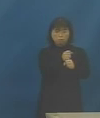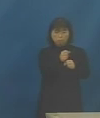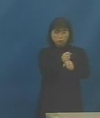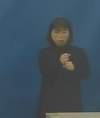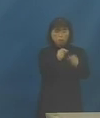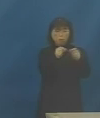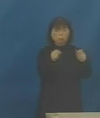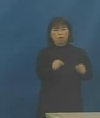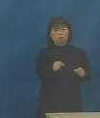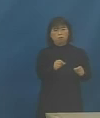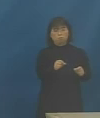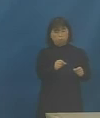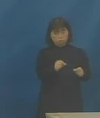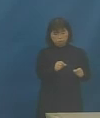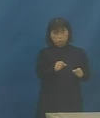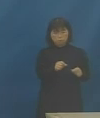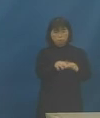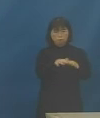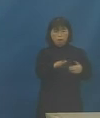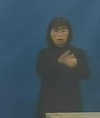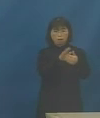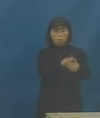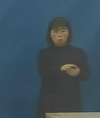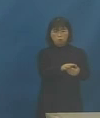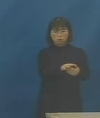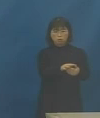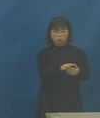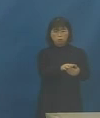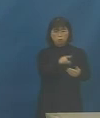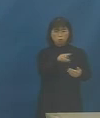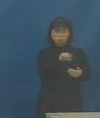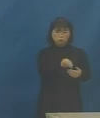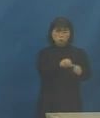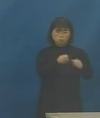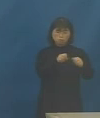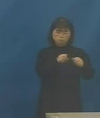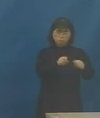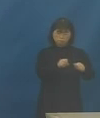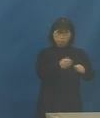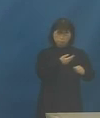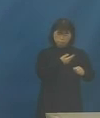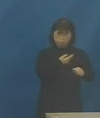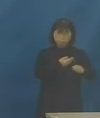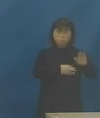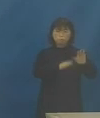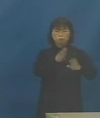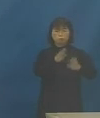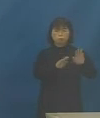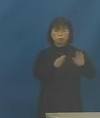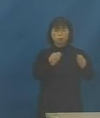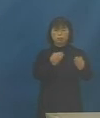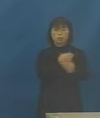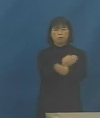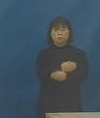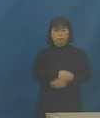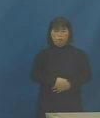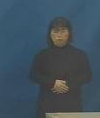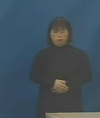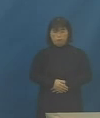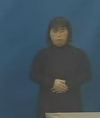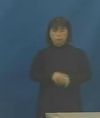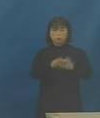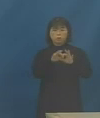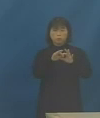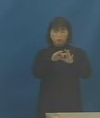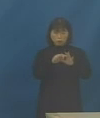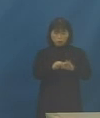問題なのでまん延防止と充填装置に進まざるを得ないということなってるんですよねだから一気にあの